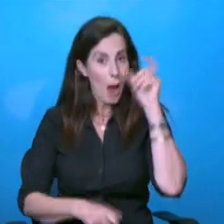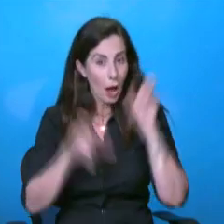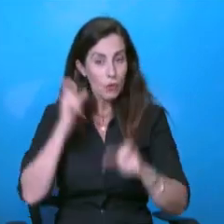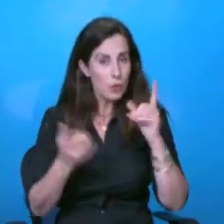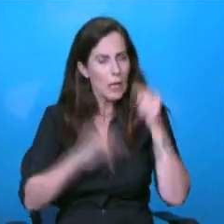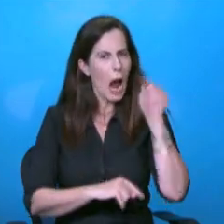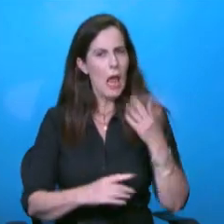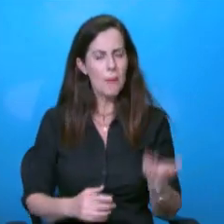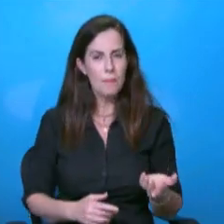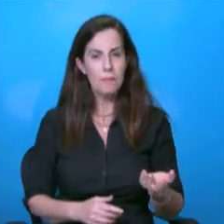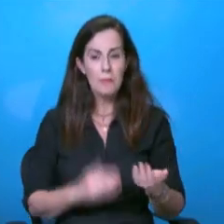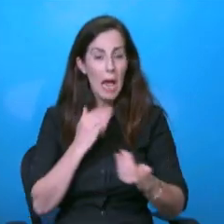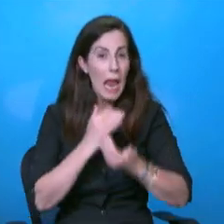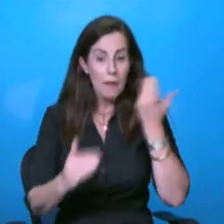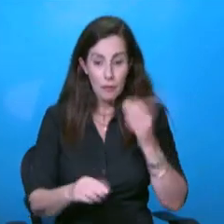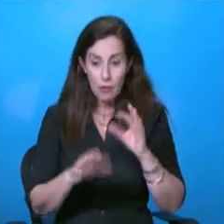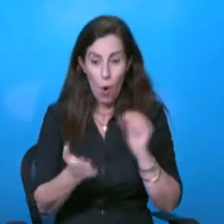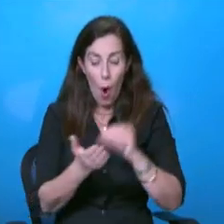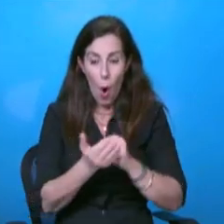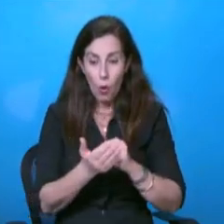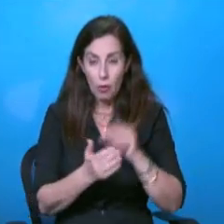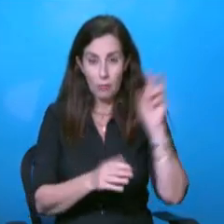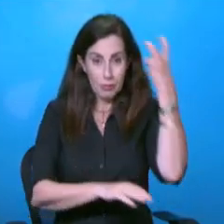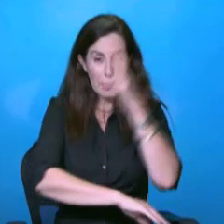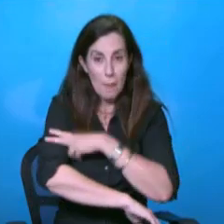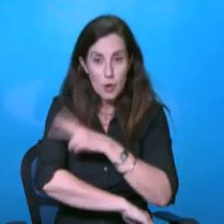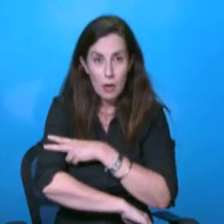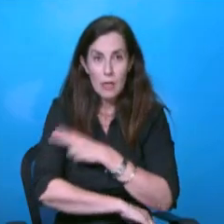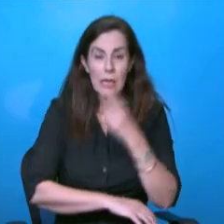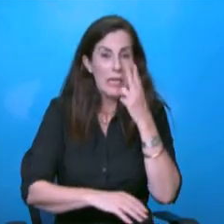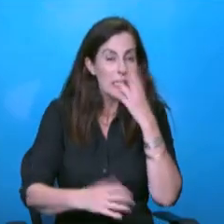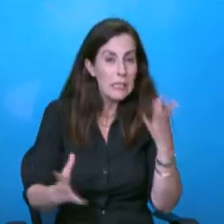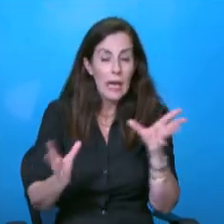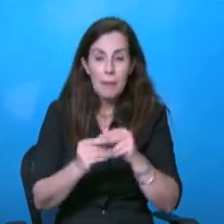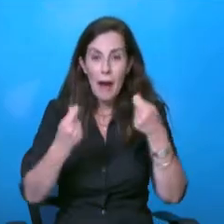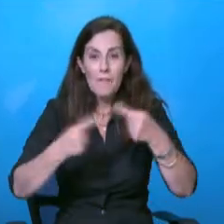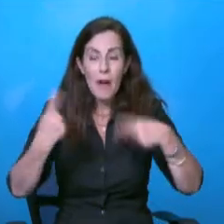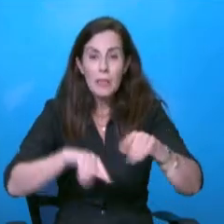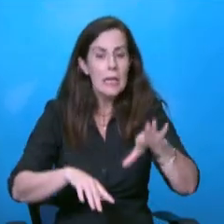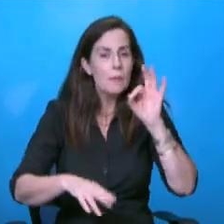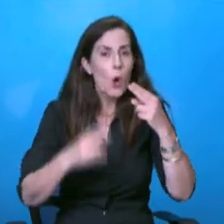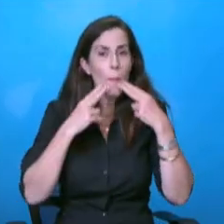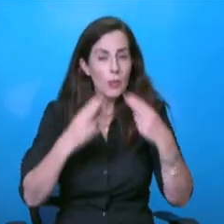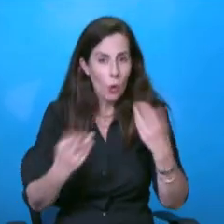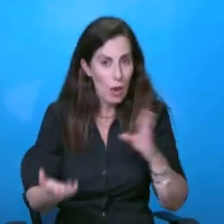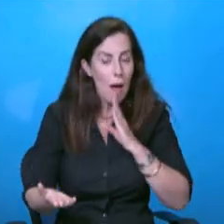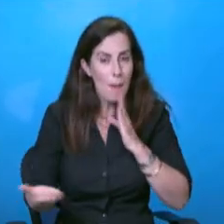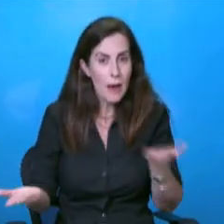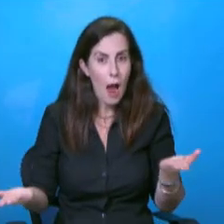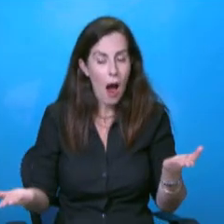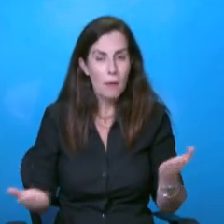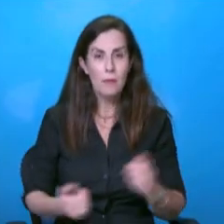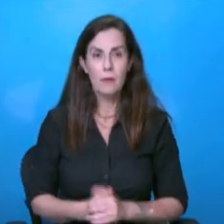קרה להם. עוד לפני שהכניס את המשטרה לתמונה, ניסה עם חברי ועדת הקלפי למצוא פתרון לבעיה שאליה